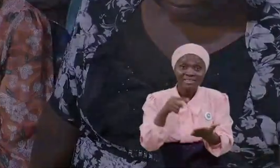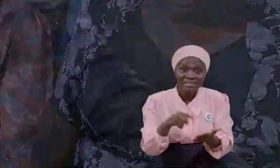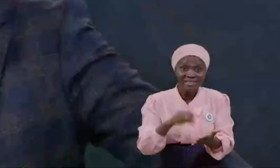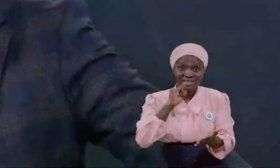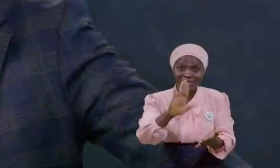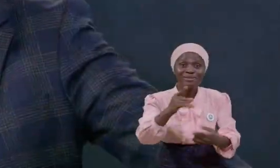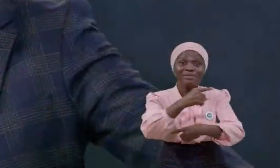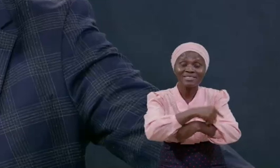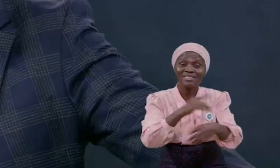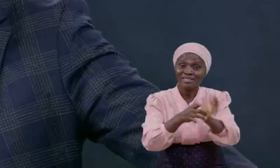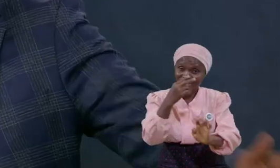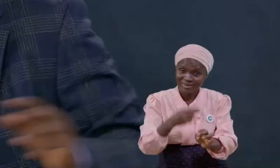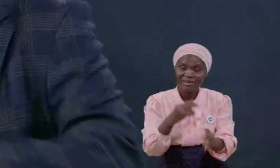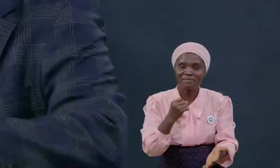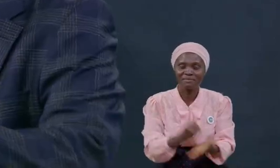Vous voyez,